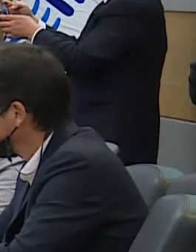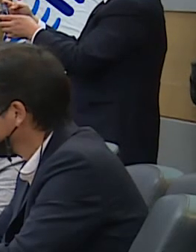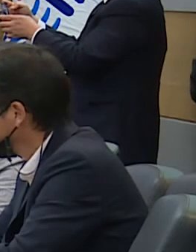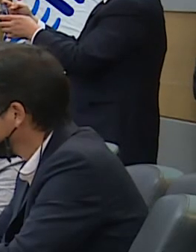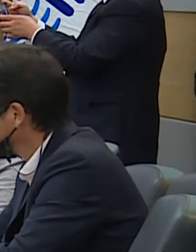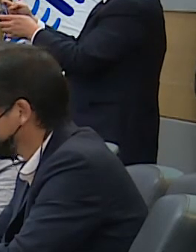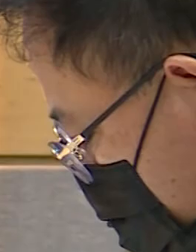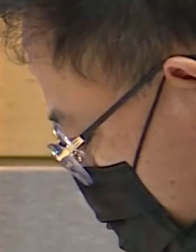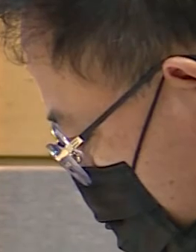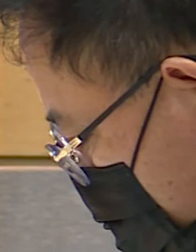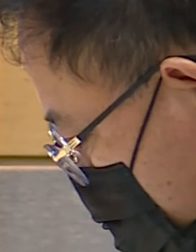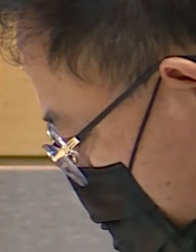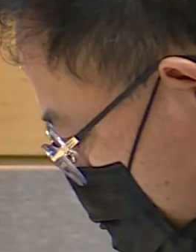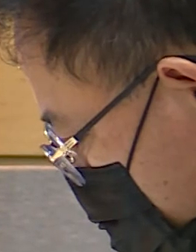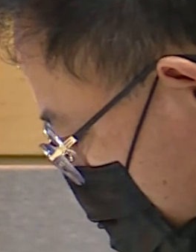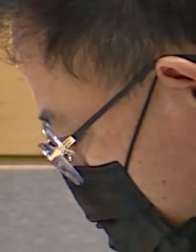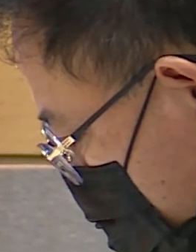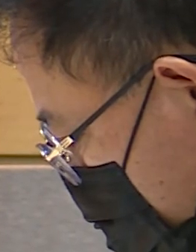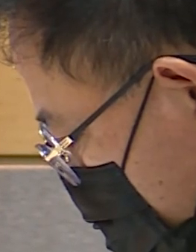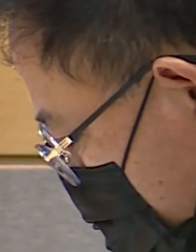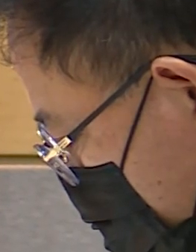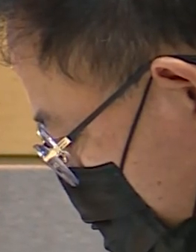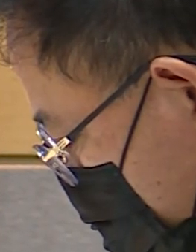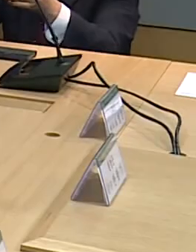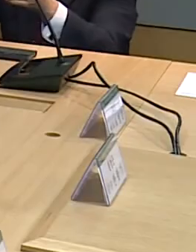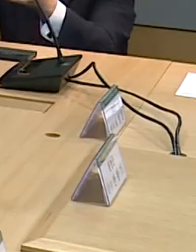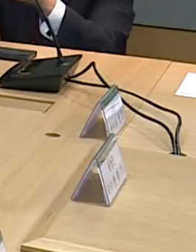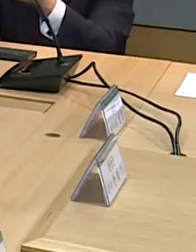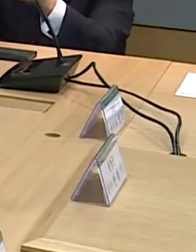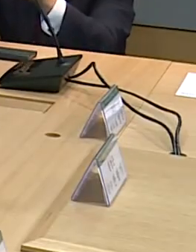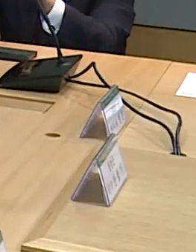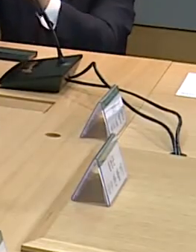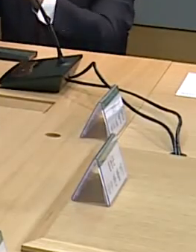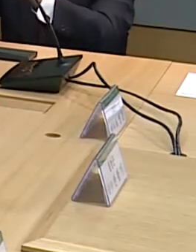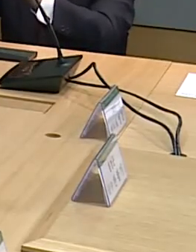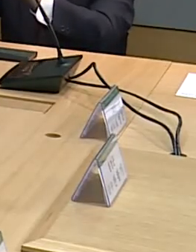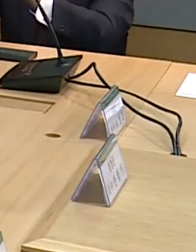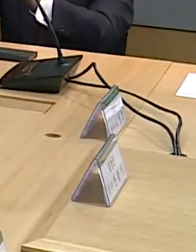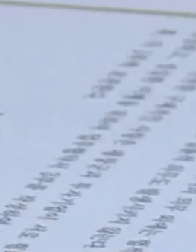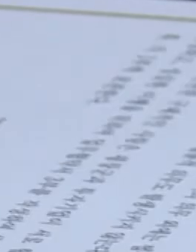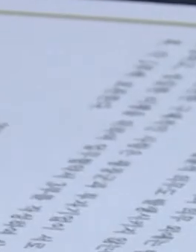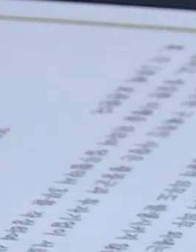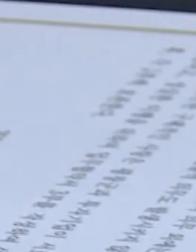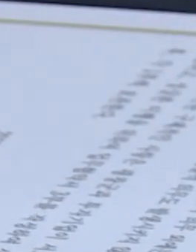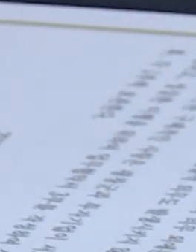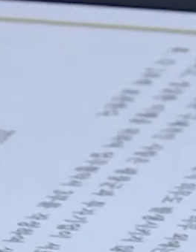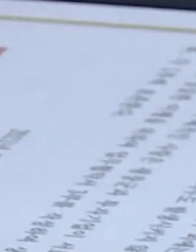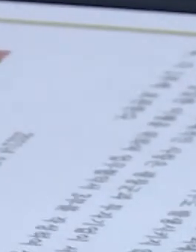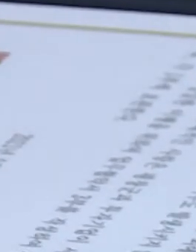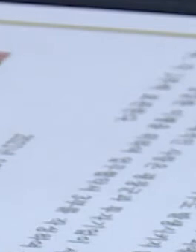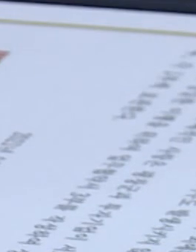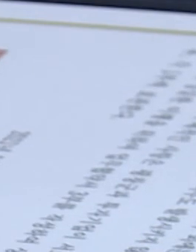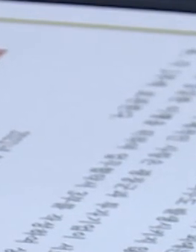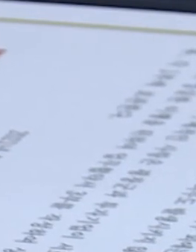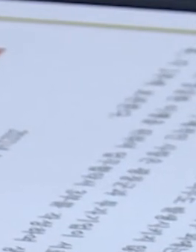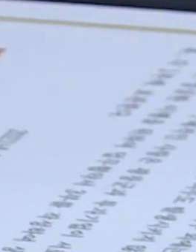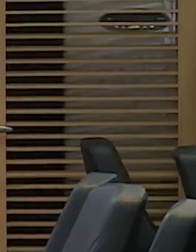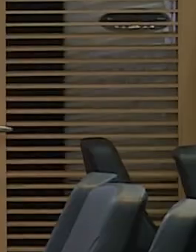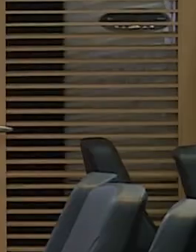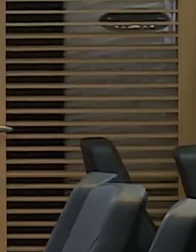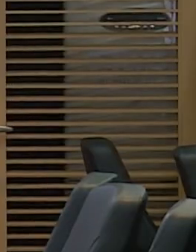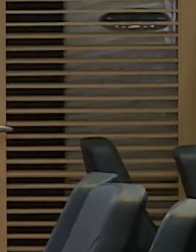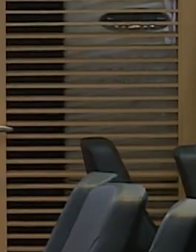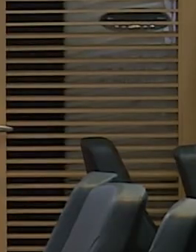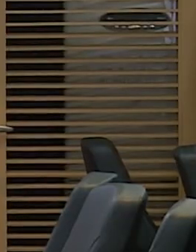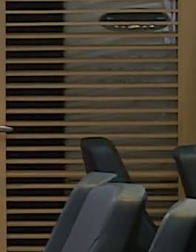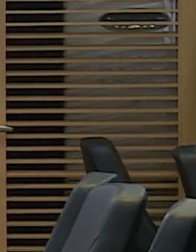우리 군은 에너지 종합 컨설팅 기업 UVC, 투자 개발 전문 기업 JNY와 평창 스마트 에너지 사업 투자 유치를 위한 업무